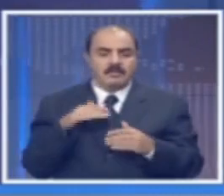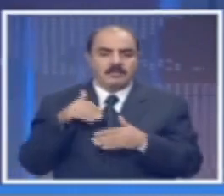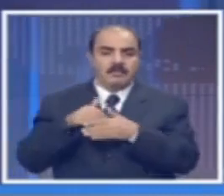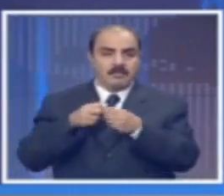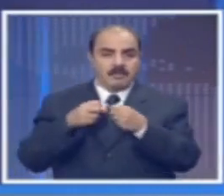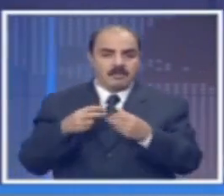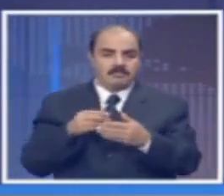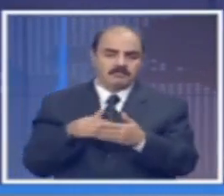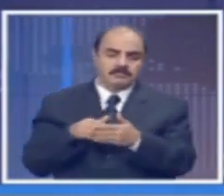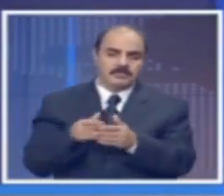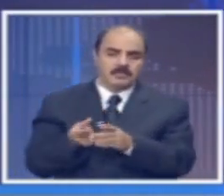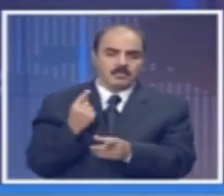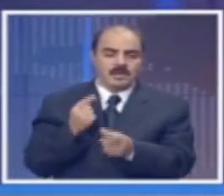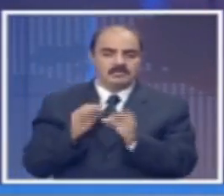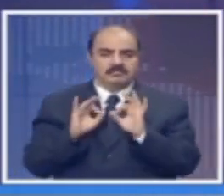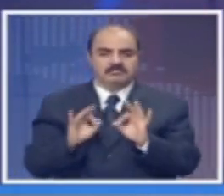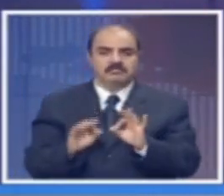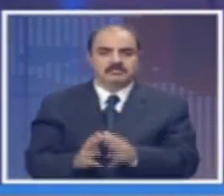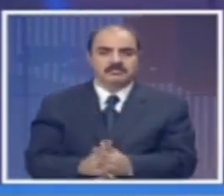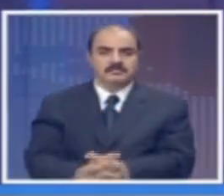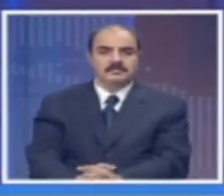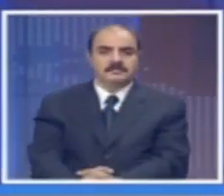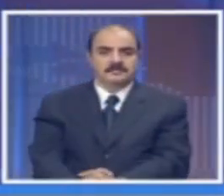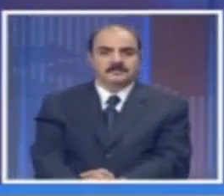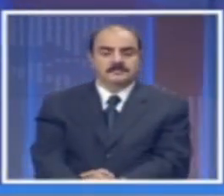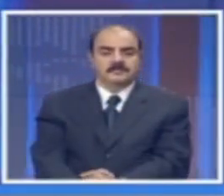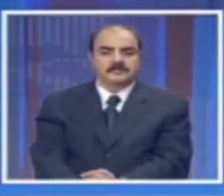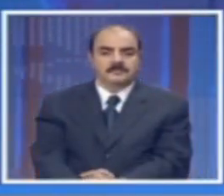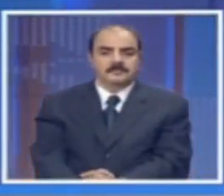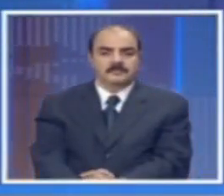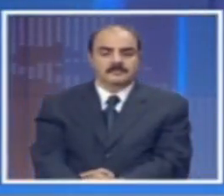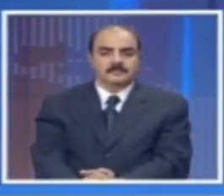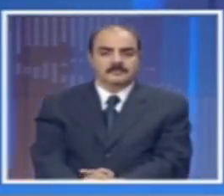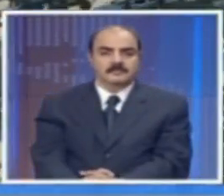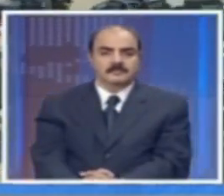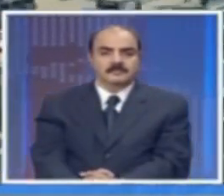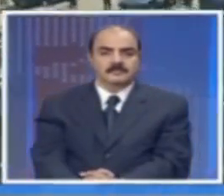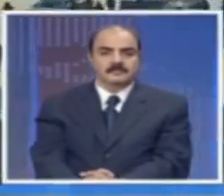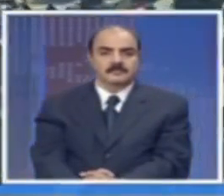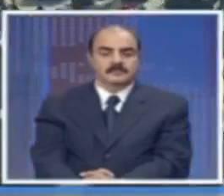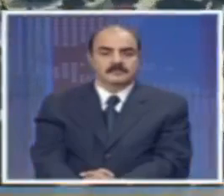أثناء إدلائهم بأصواتهم خلال العملية الانتخابية.